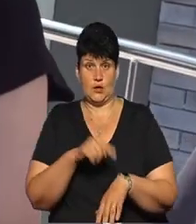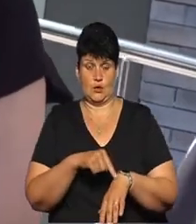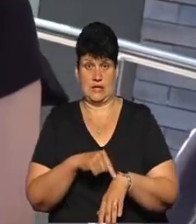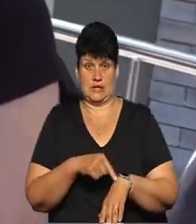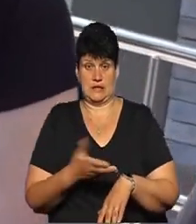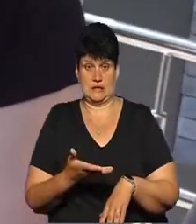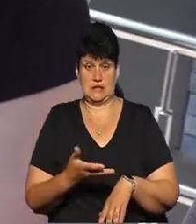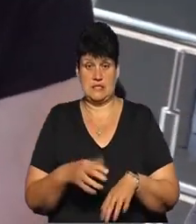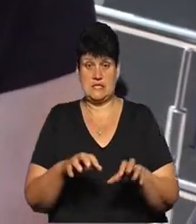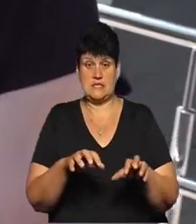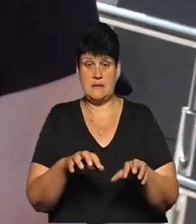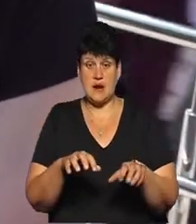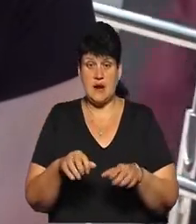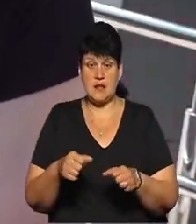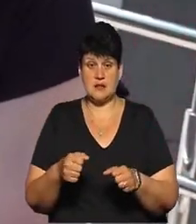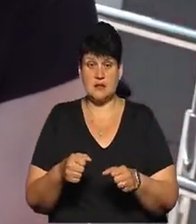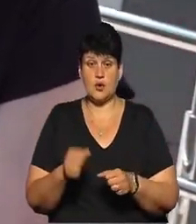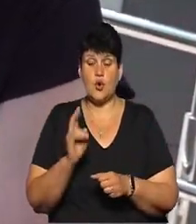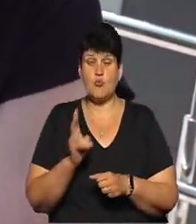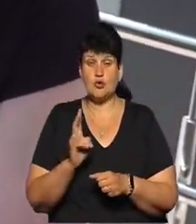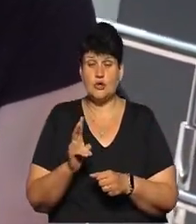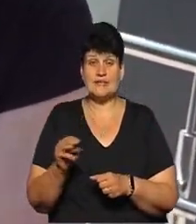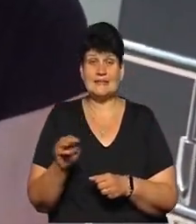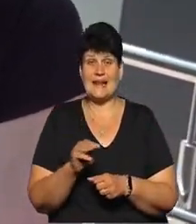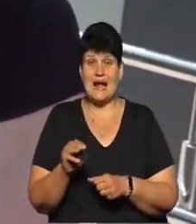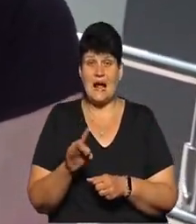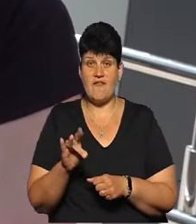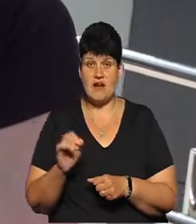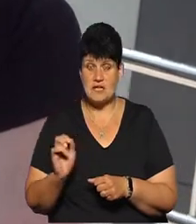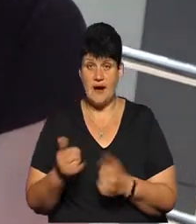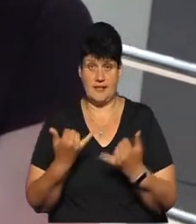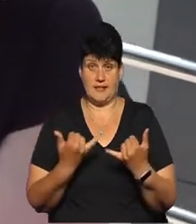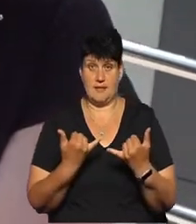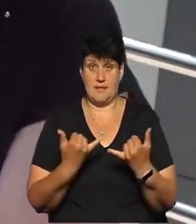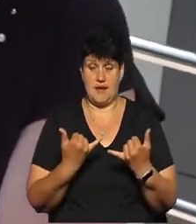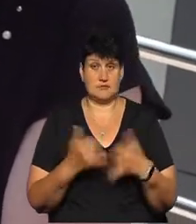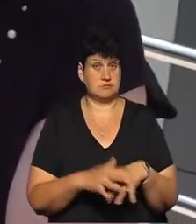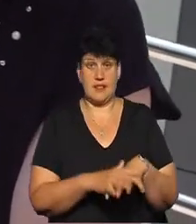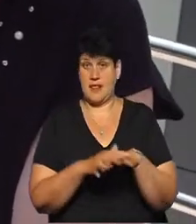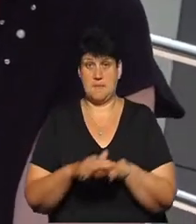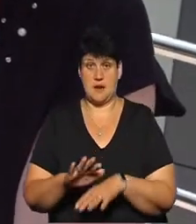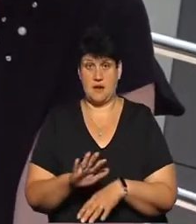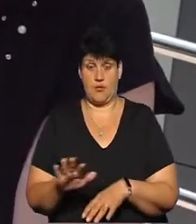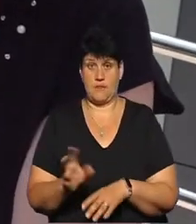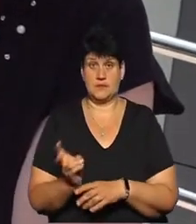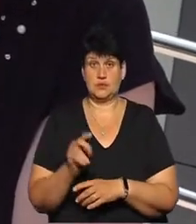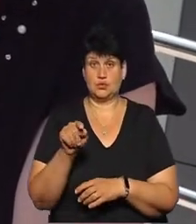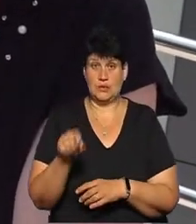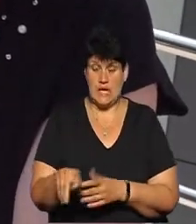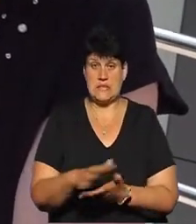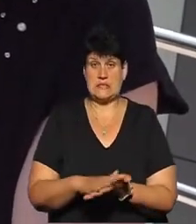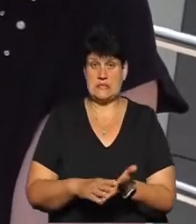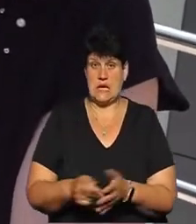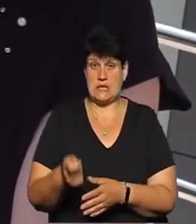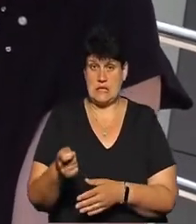вірніше, за комунальні за травень. А тепер не перераховують, а йти сюди писати заяву. Я вчора